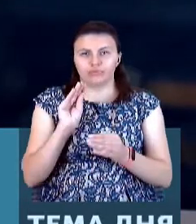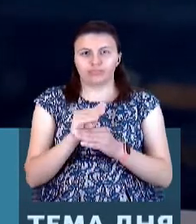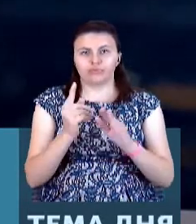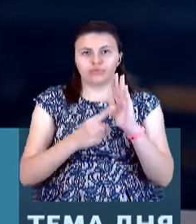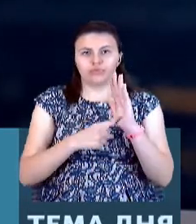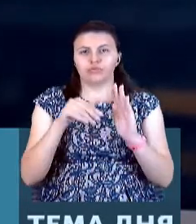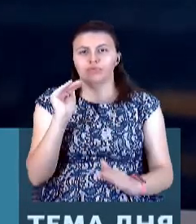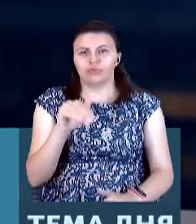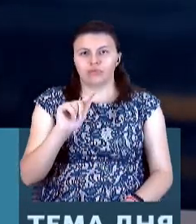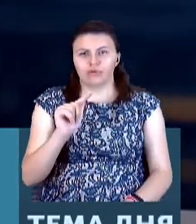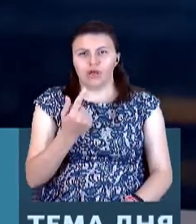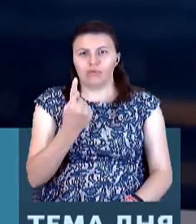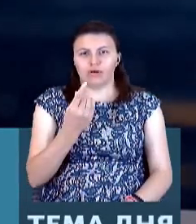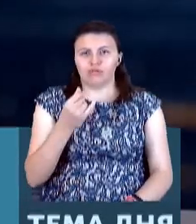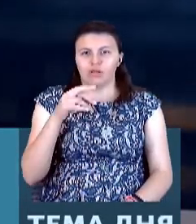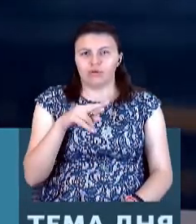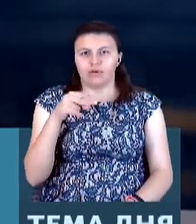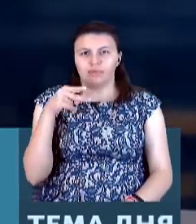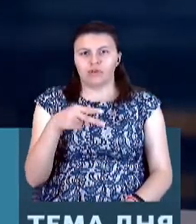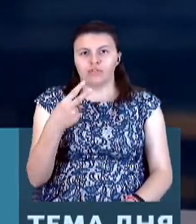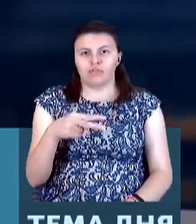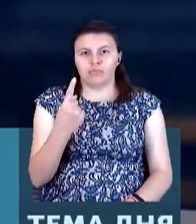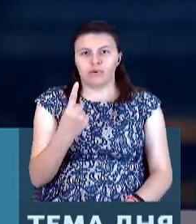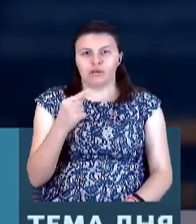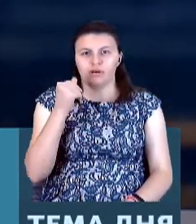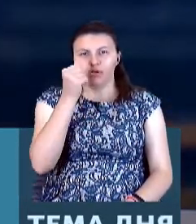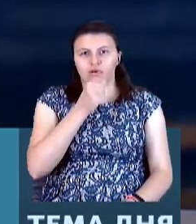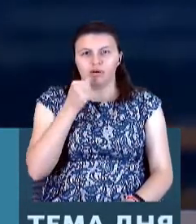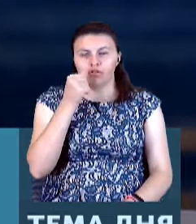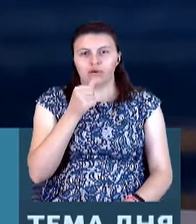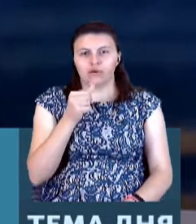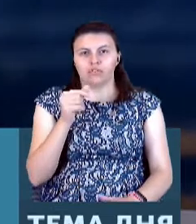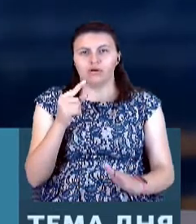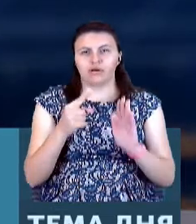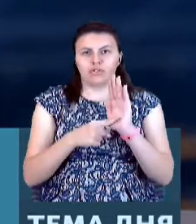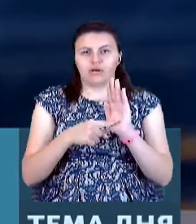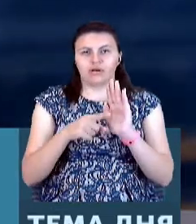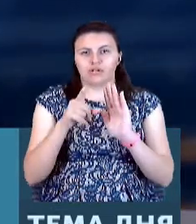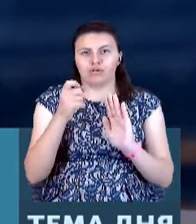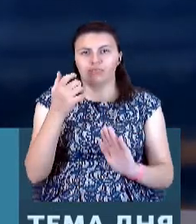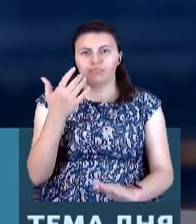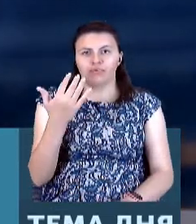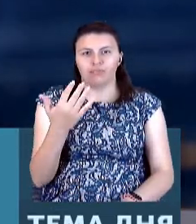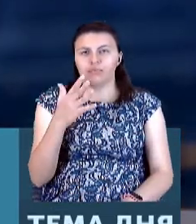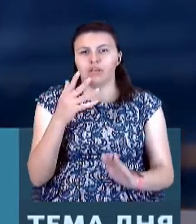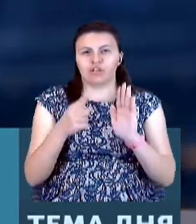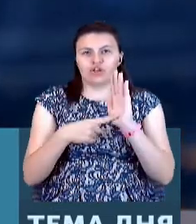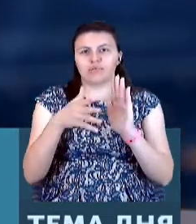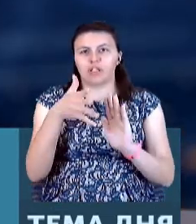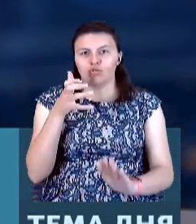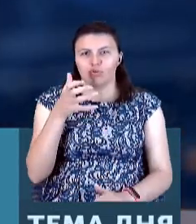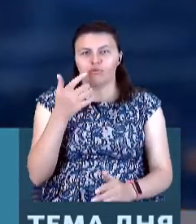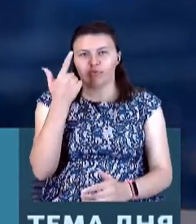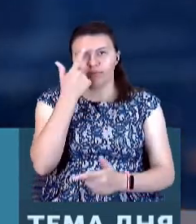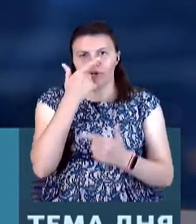тисяч гривень, а з 1 липня 2021 року до 6500 гривень, повідомляє прес-служба